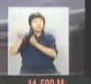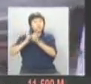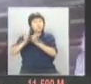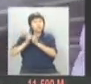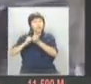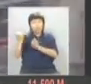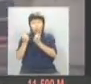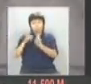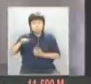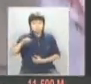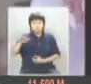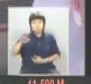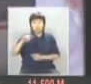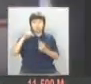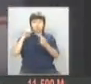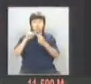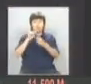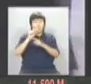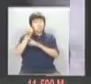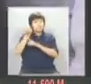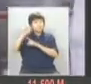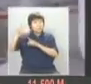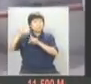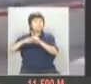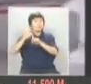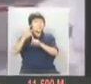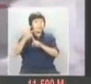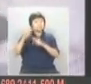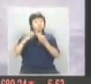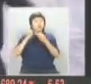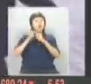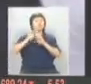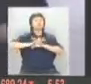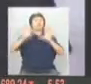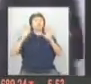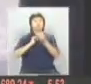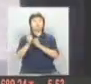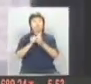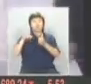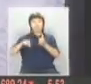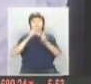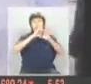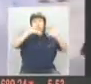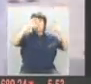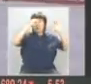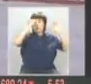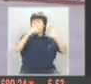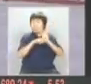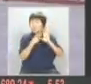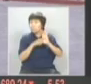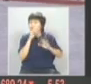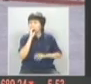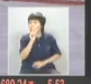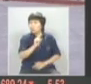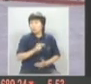เป็สนามแรกในตารางแงคันรถสุด 1 ชิแ้มโกริธุการณ์เนื่องจากรฐบาลบาเร็ั้ให้เหตุผลว่าพวกเข